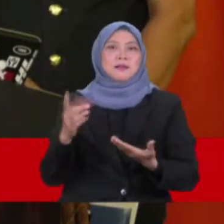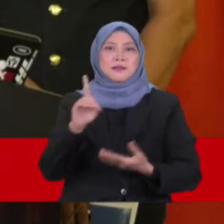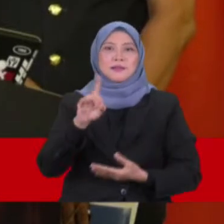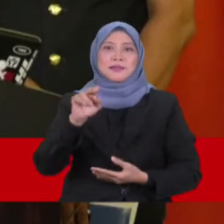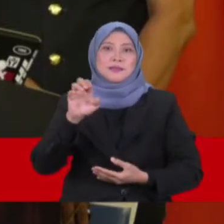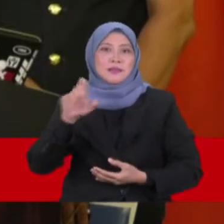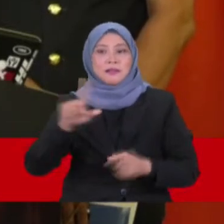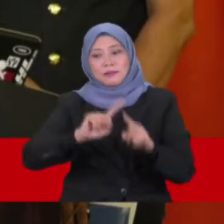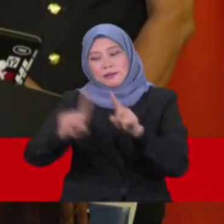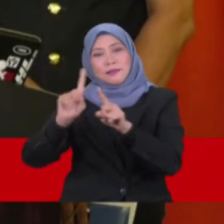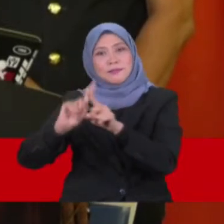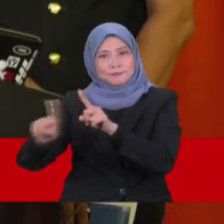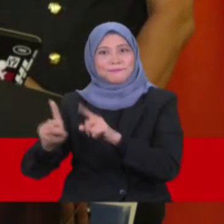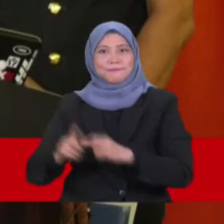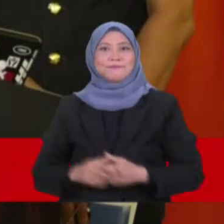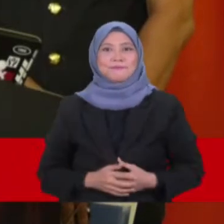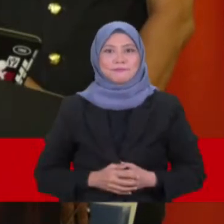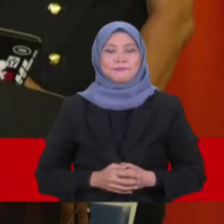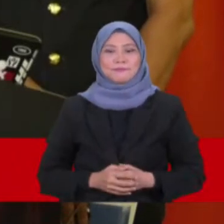dan sebagainya.